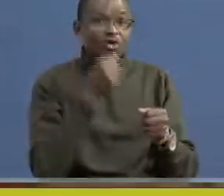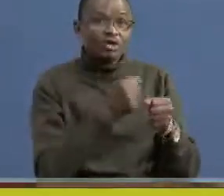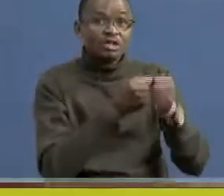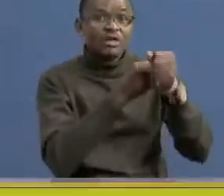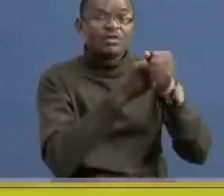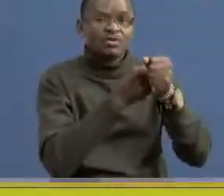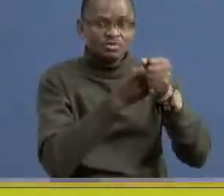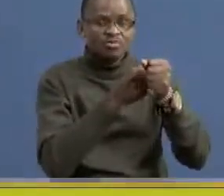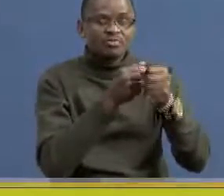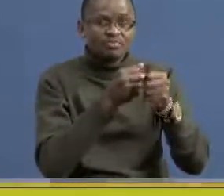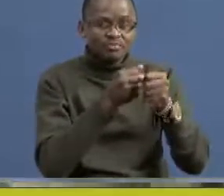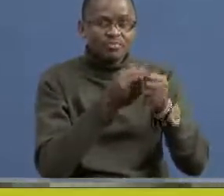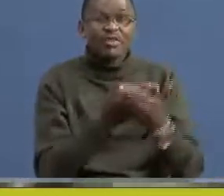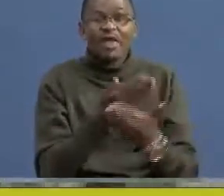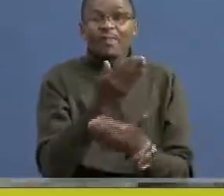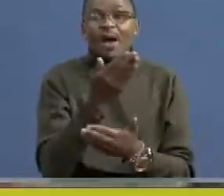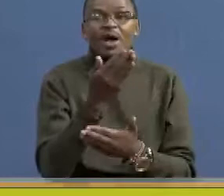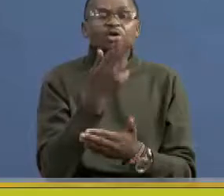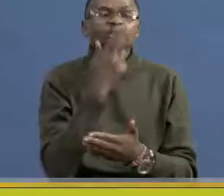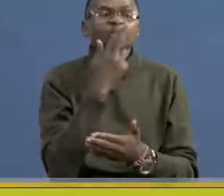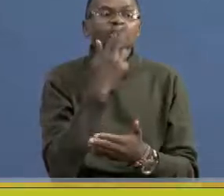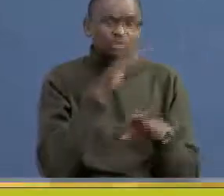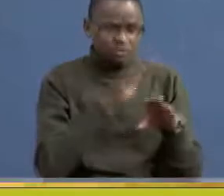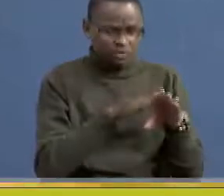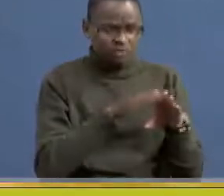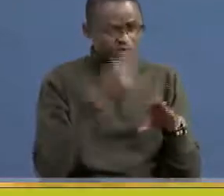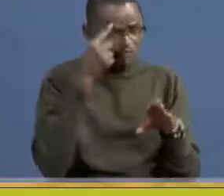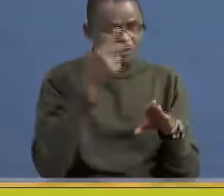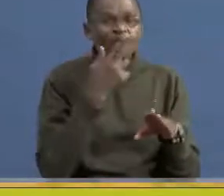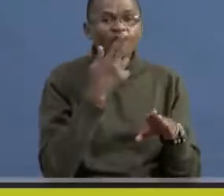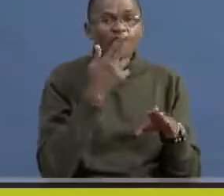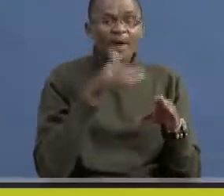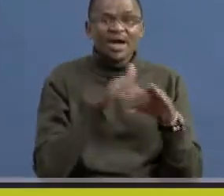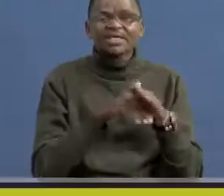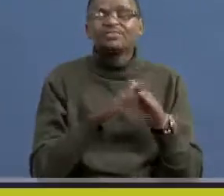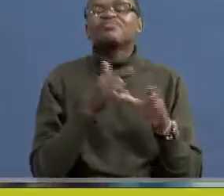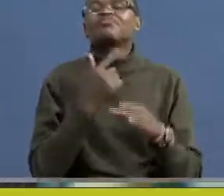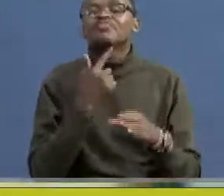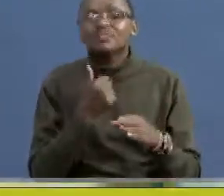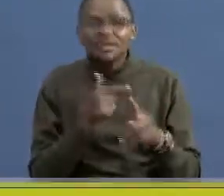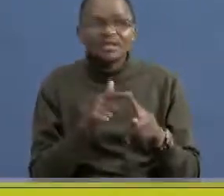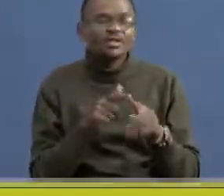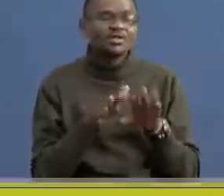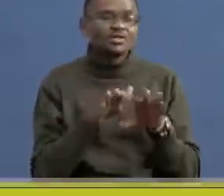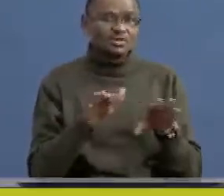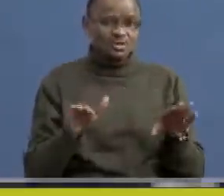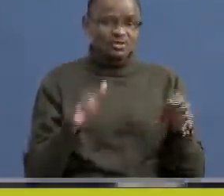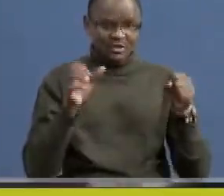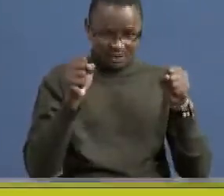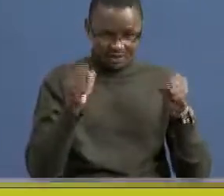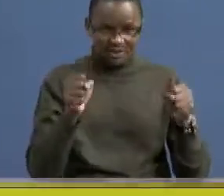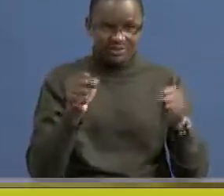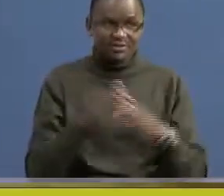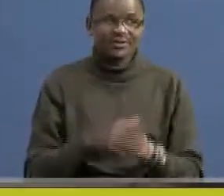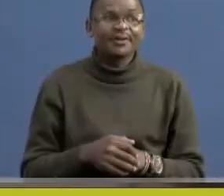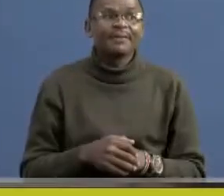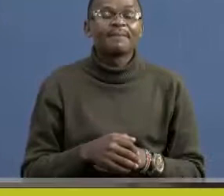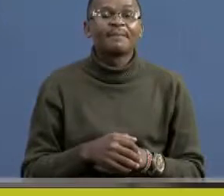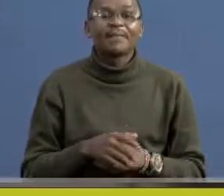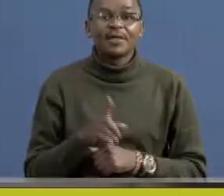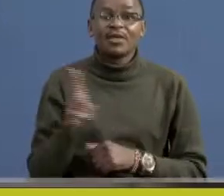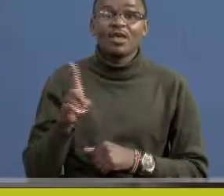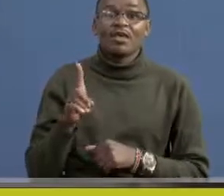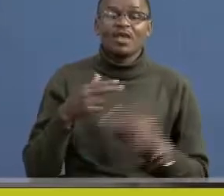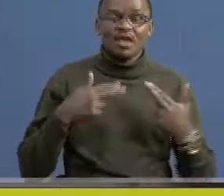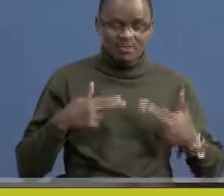ya sigara yalikuwa yakiangazia uzuri wao hasa katika ladha, utulivu na nguvu. Shirika la